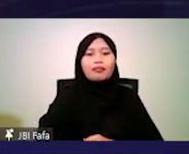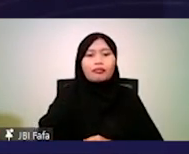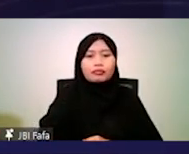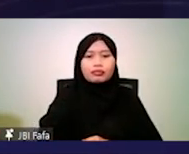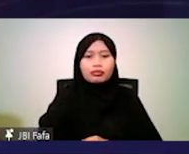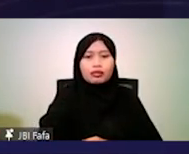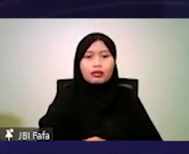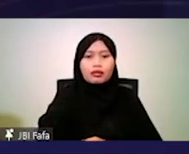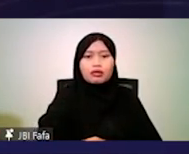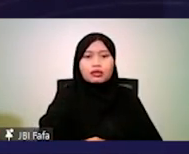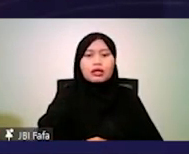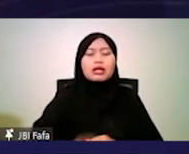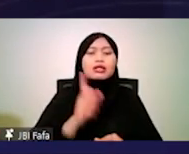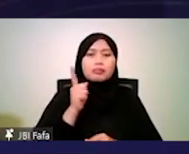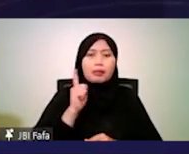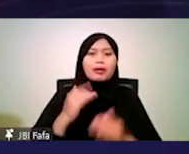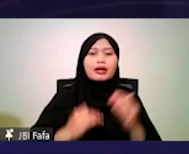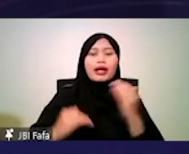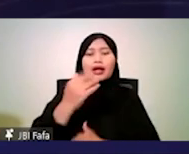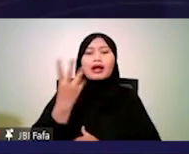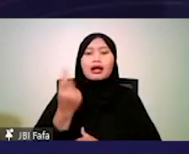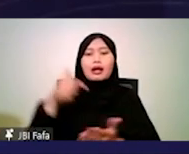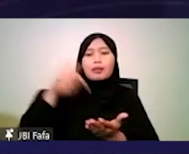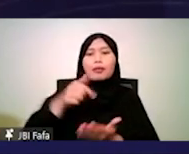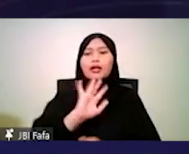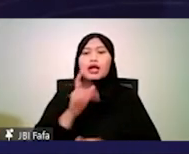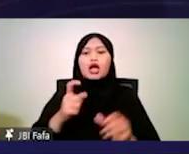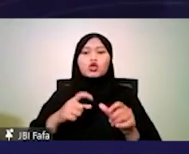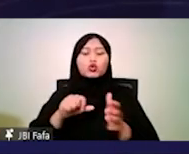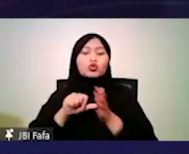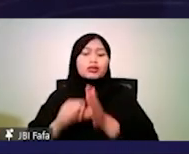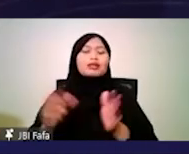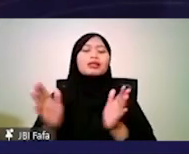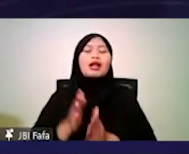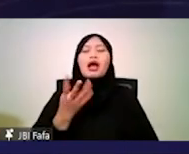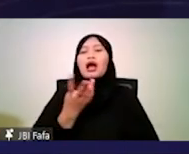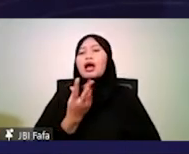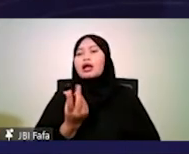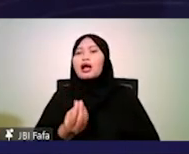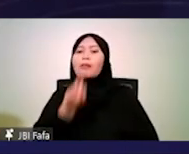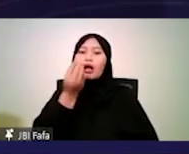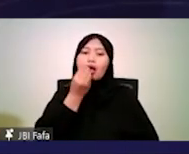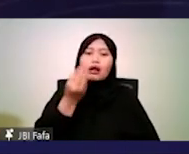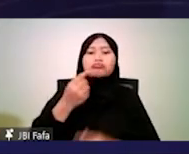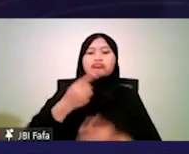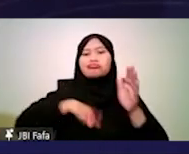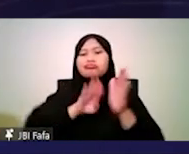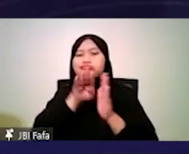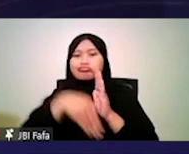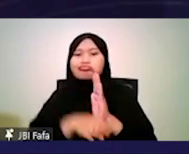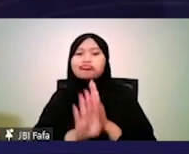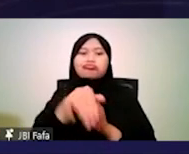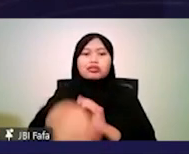non-subsidi dan harga-harga pangan yang bergejolak Kidul alasan pertama